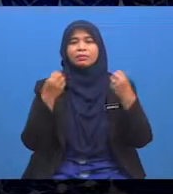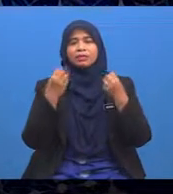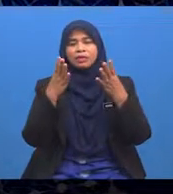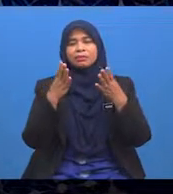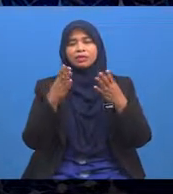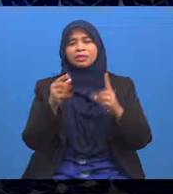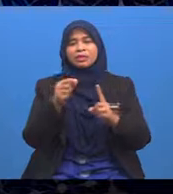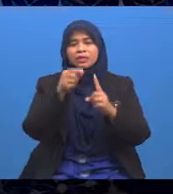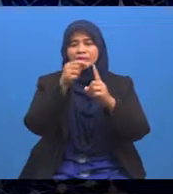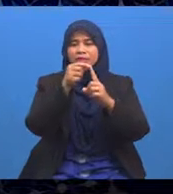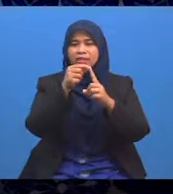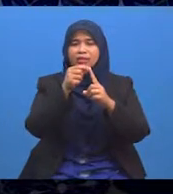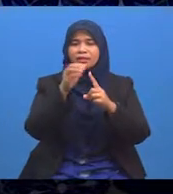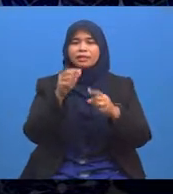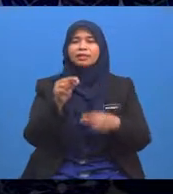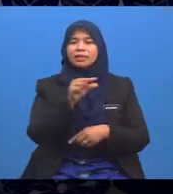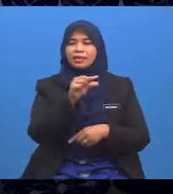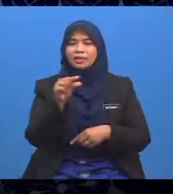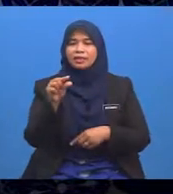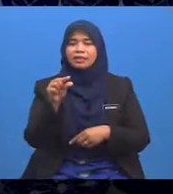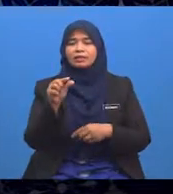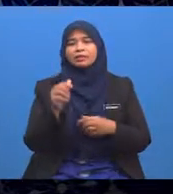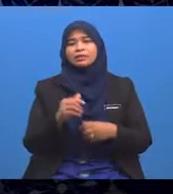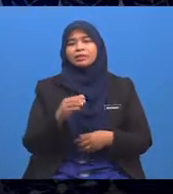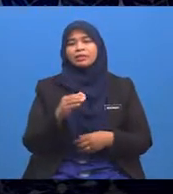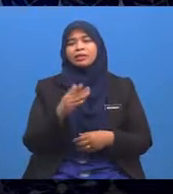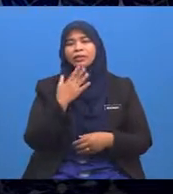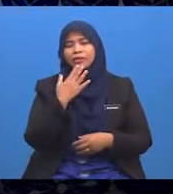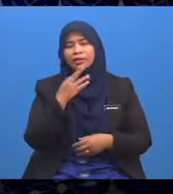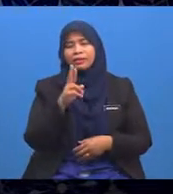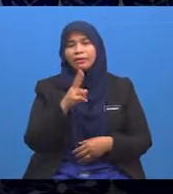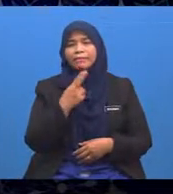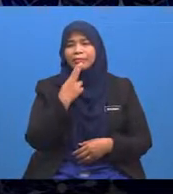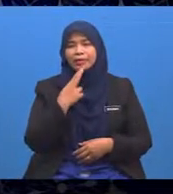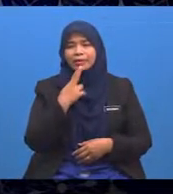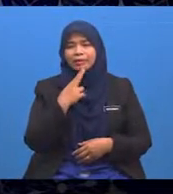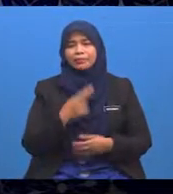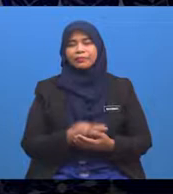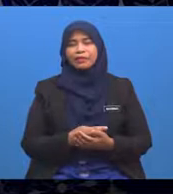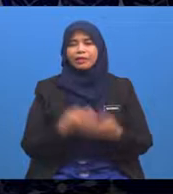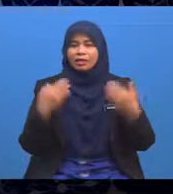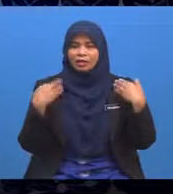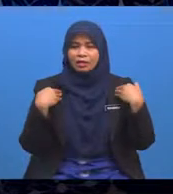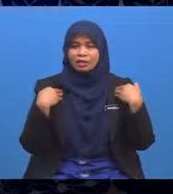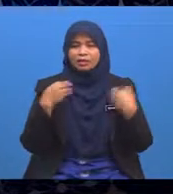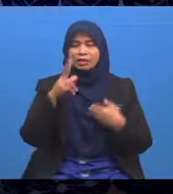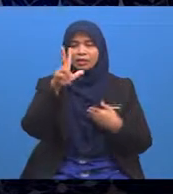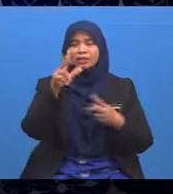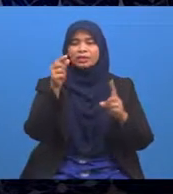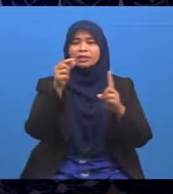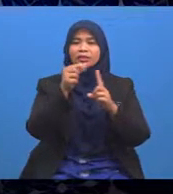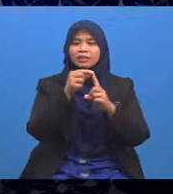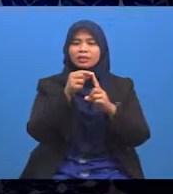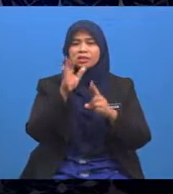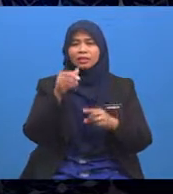beberapa istilah digariskan dengan garisan yang berwarna merah? Terdapat tiga istilah